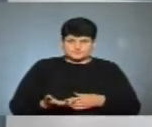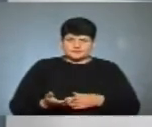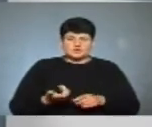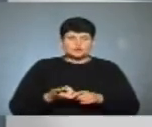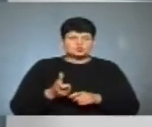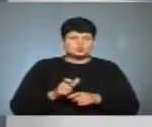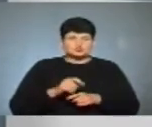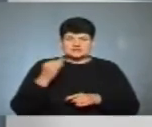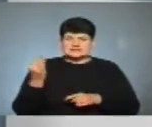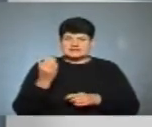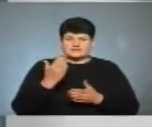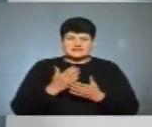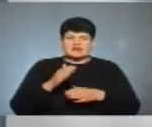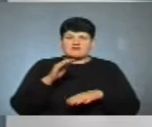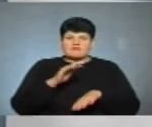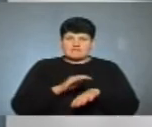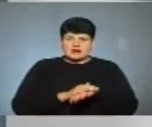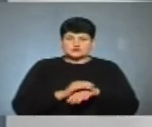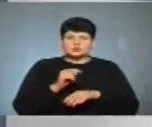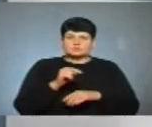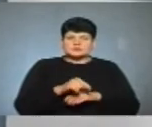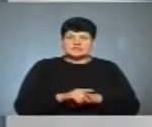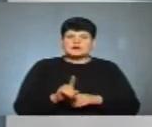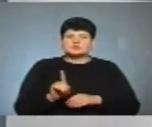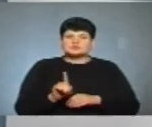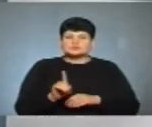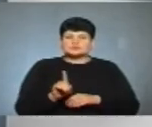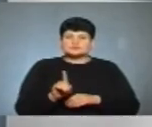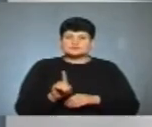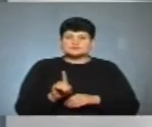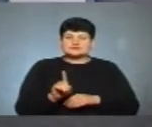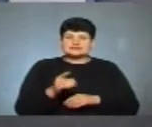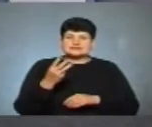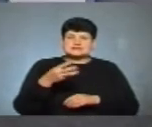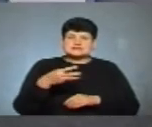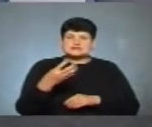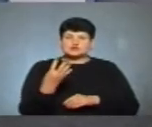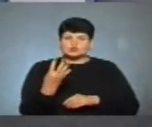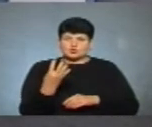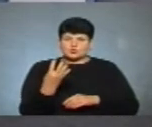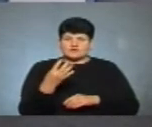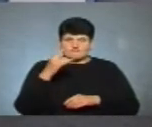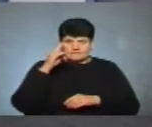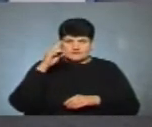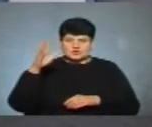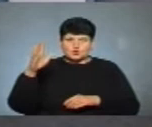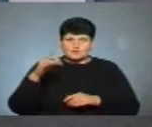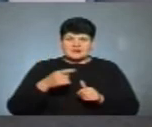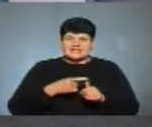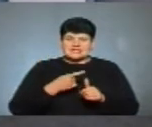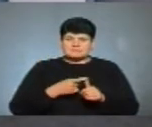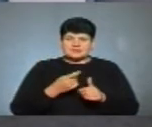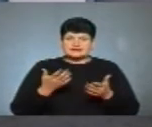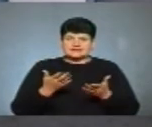Дуже цікавим є фактом те, що з 34 відомих імен,